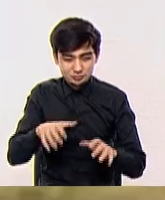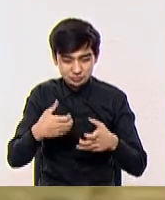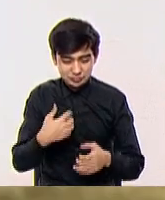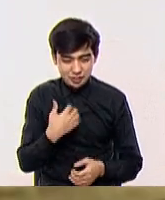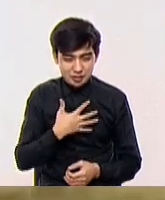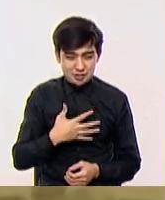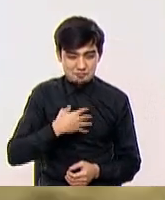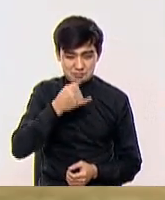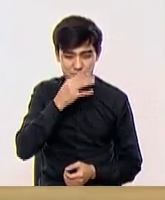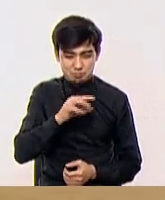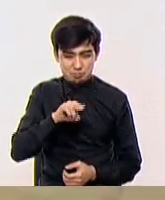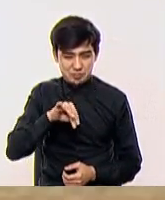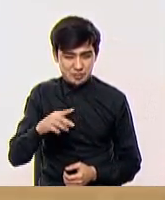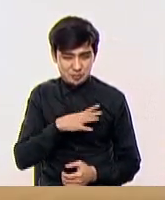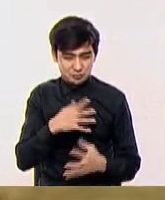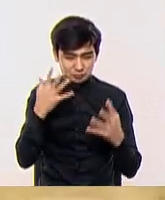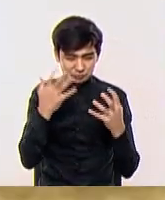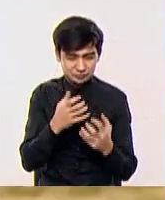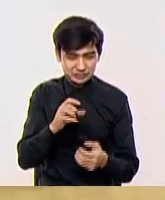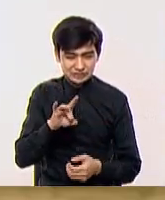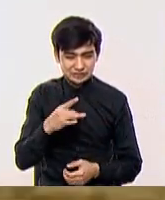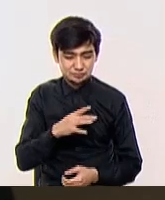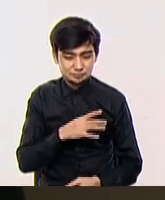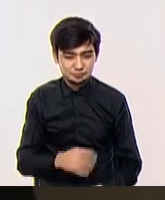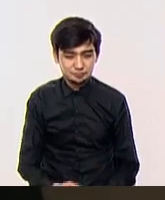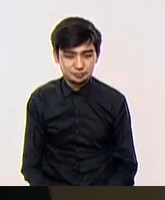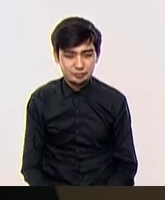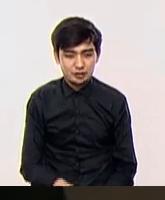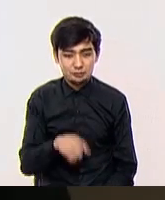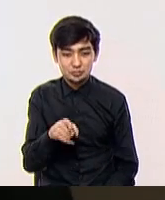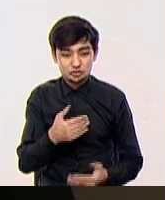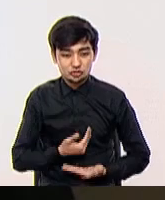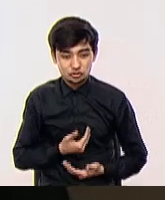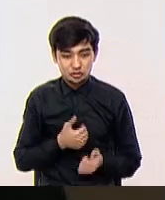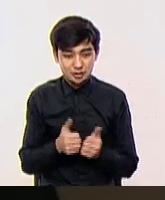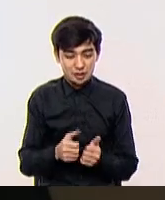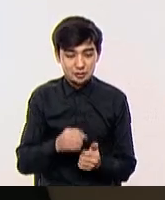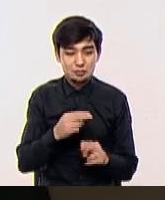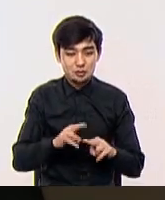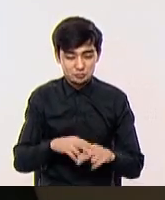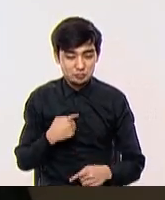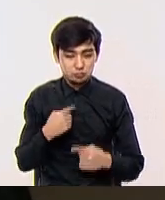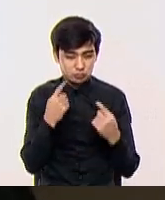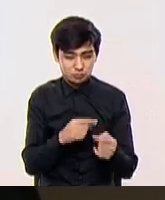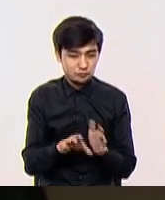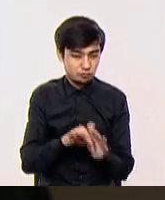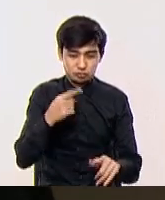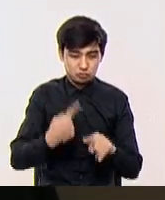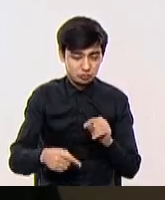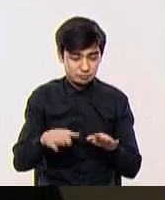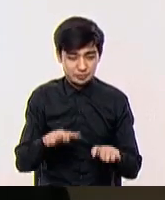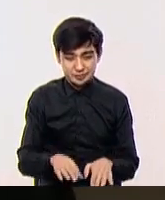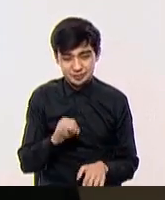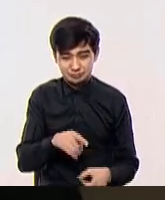задыхались от пыли, а белье на улице сразу становилось серым. Мы там живем. Из-за этого мы против. Пускай выбирают другое место